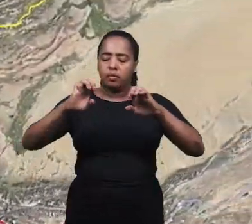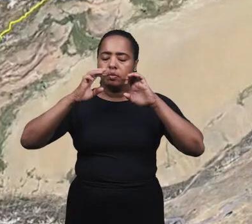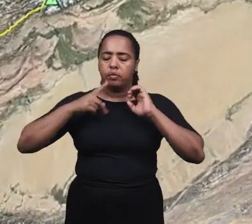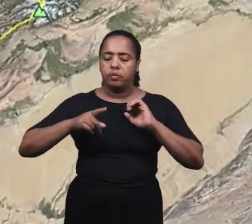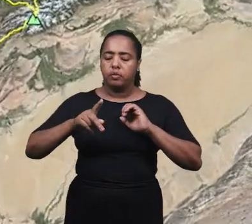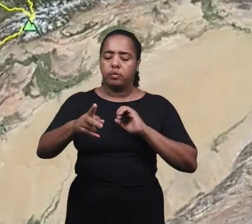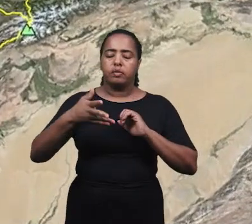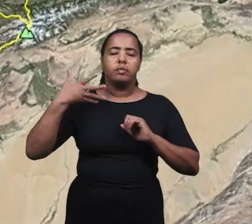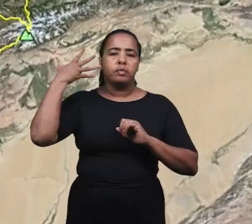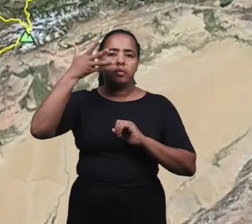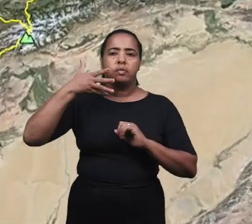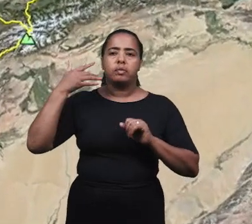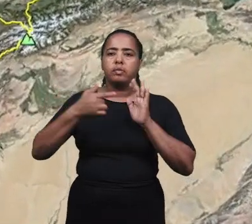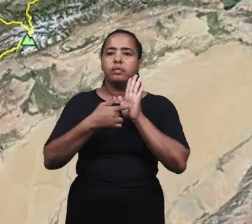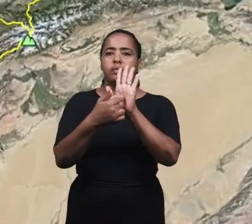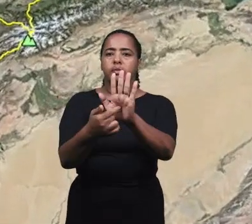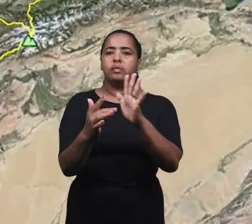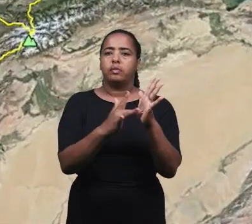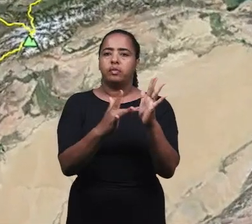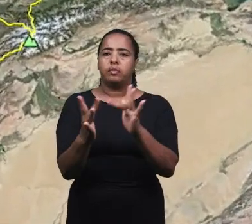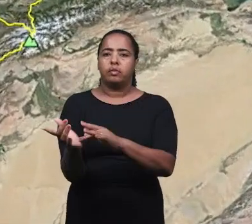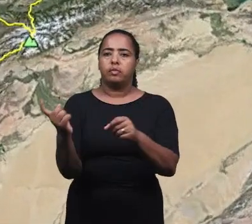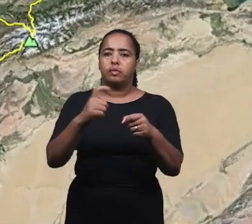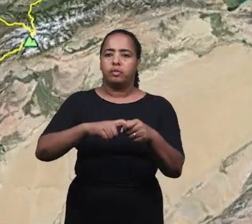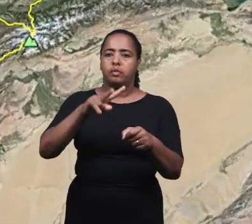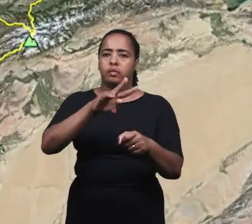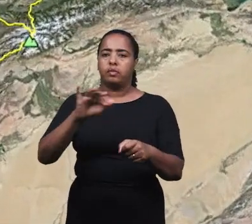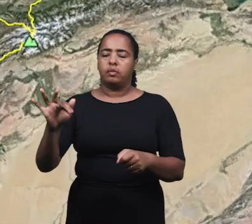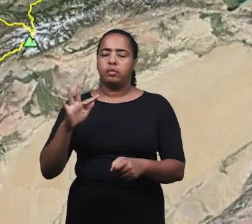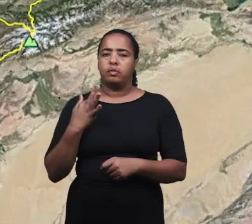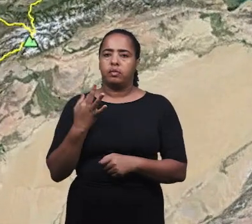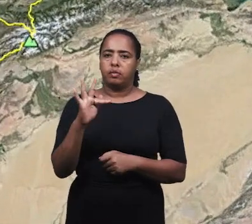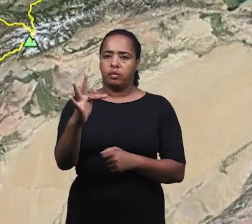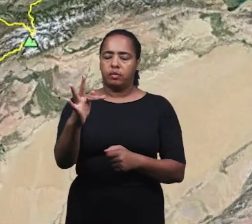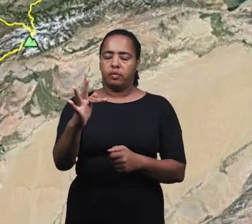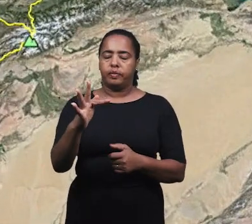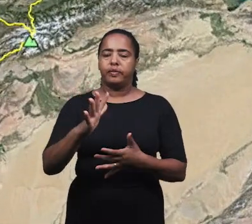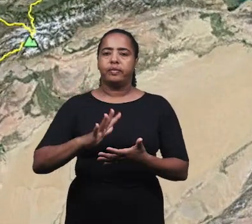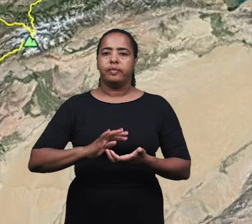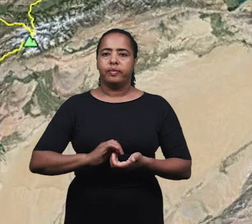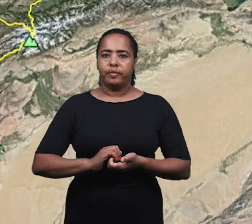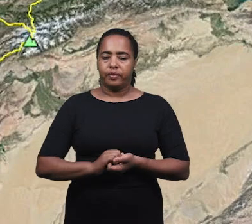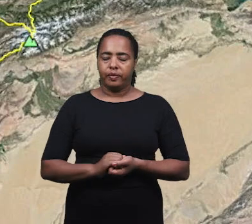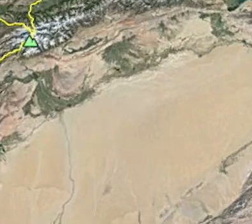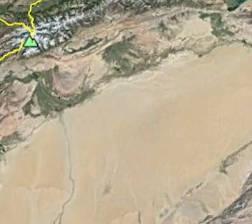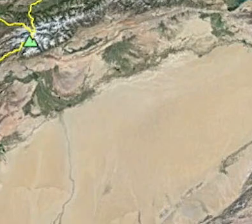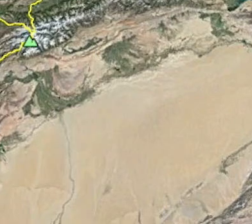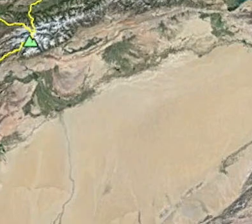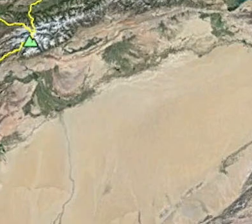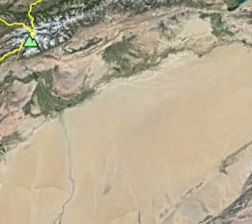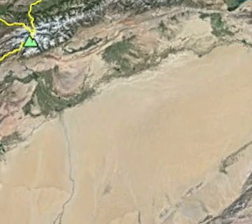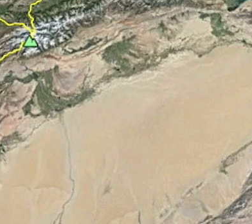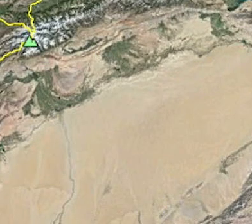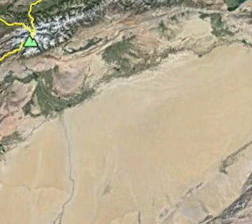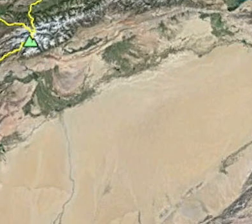par l'Évangile éternel et par le message du retour imminent du Seigneur Jésus.